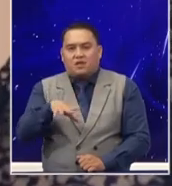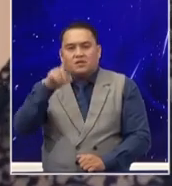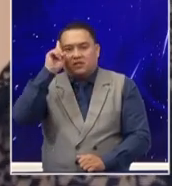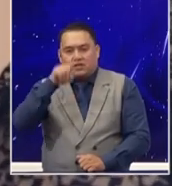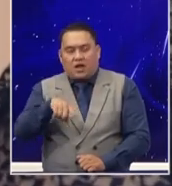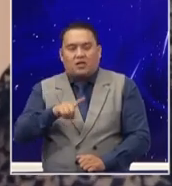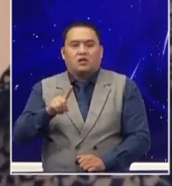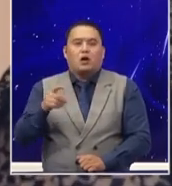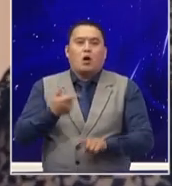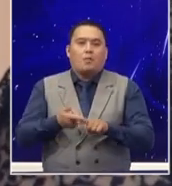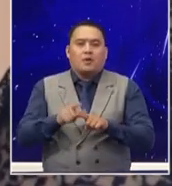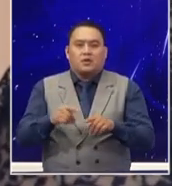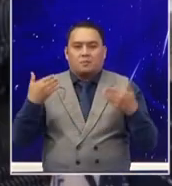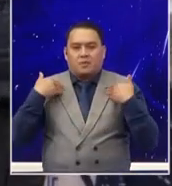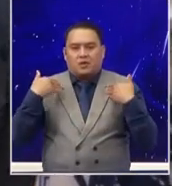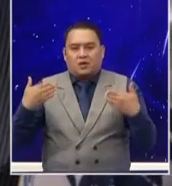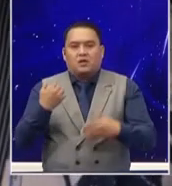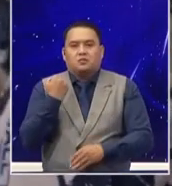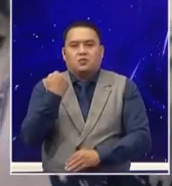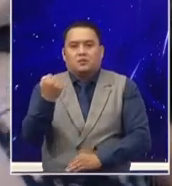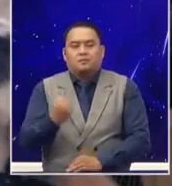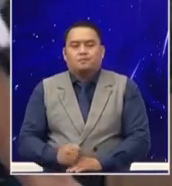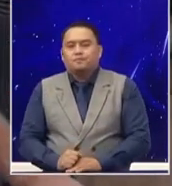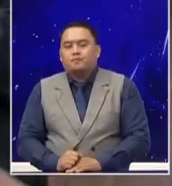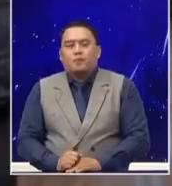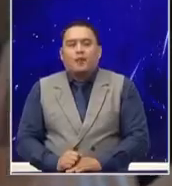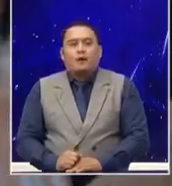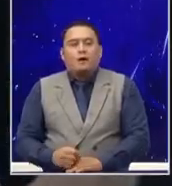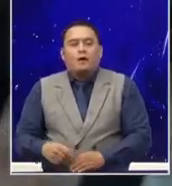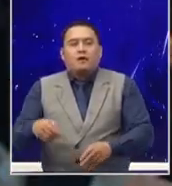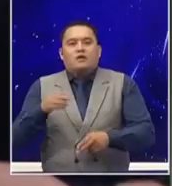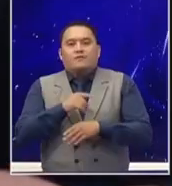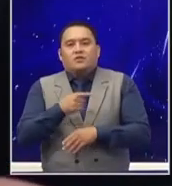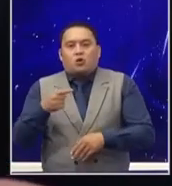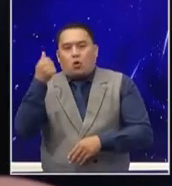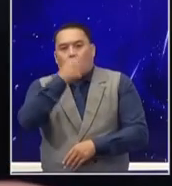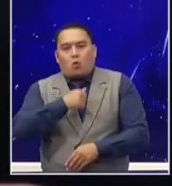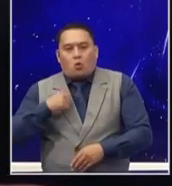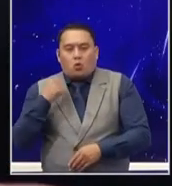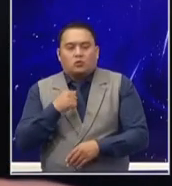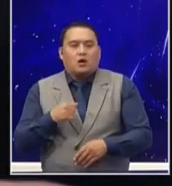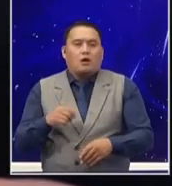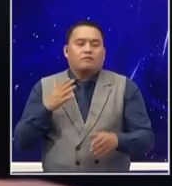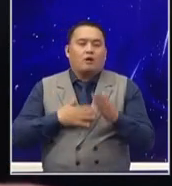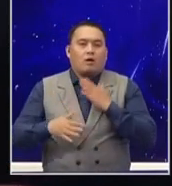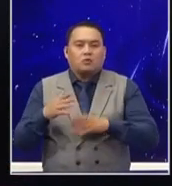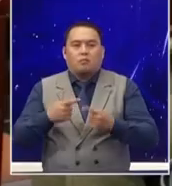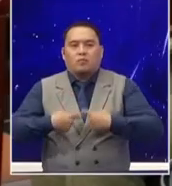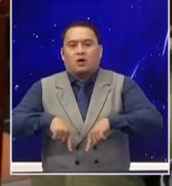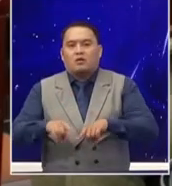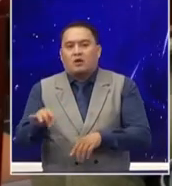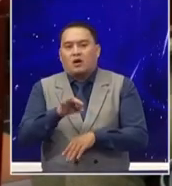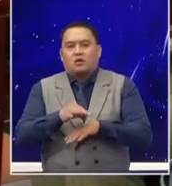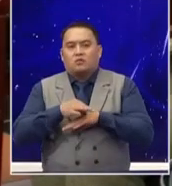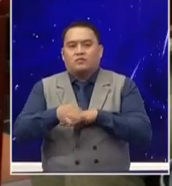должны знать об этом и помнить. За активную работу в течение года и участие в фестивале «Радуга ЖТСУ» представители районных